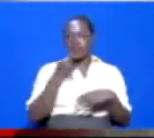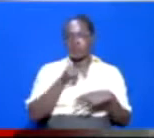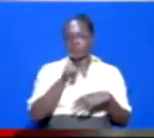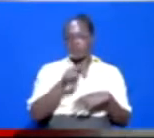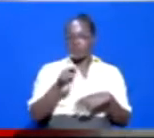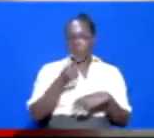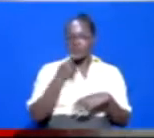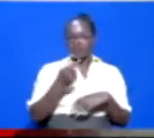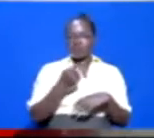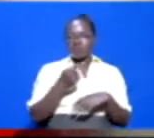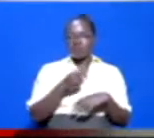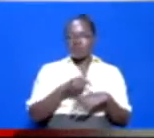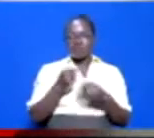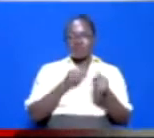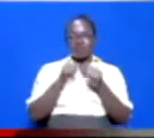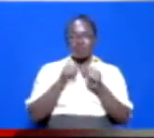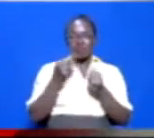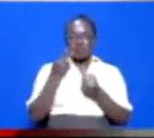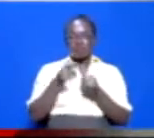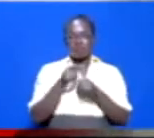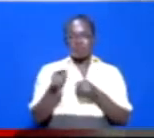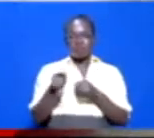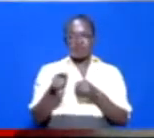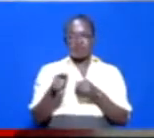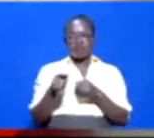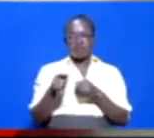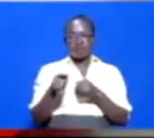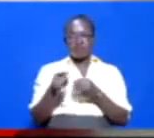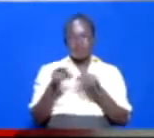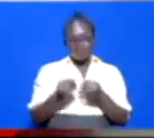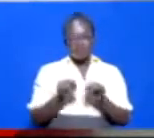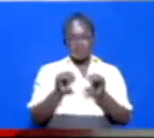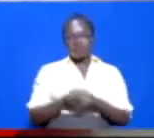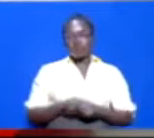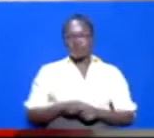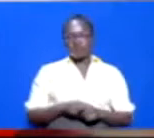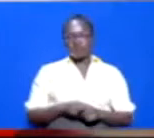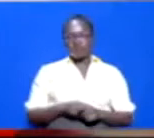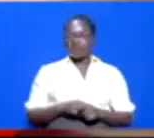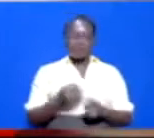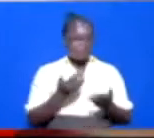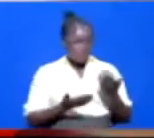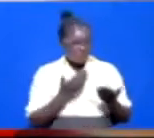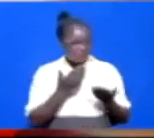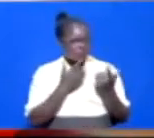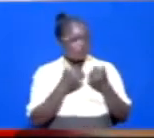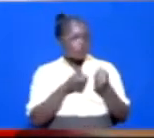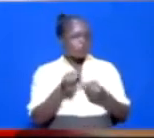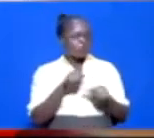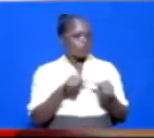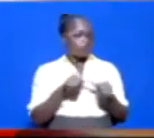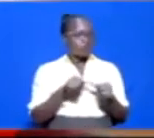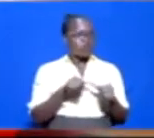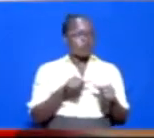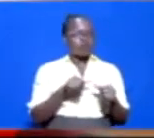tuliona wakifanya interview, mm-hmm. tuliona kama wanajaribu. Mm-hmm. Na pengine tuzikizungumza kuhusiana na hiyo shughuli yenyewe